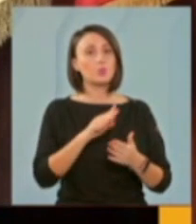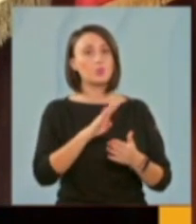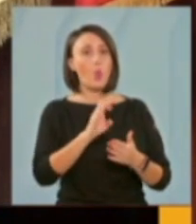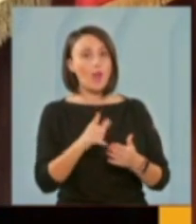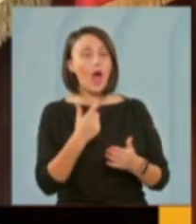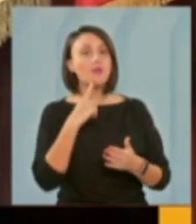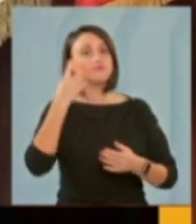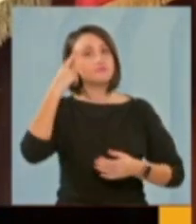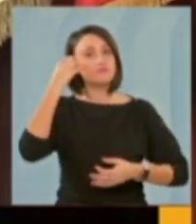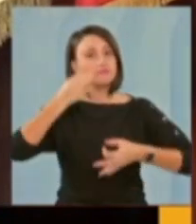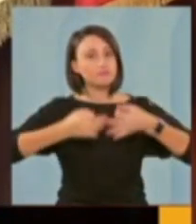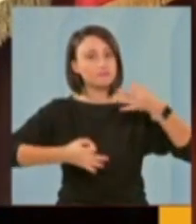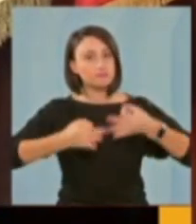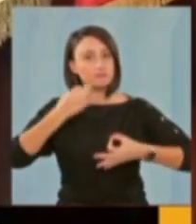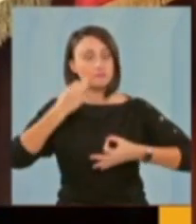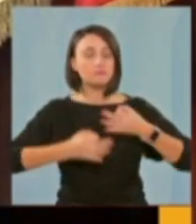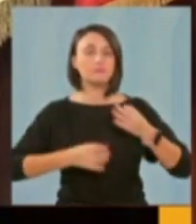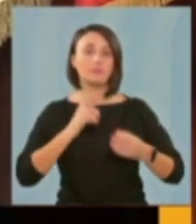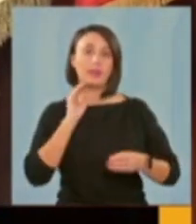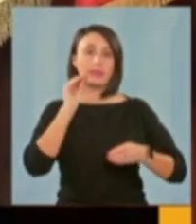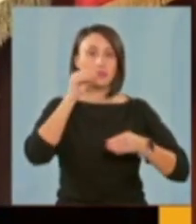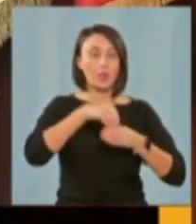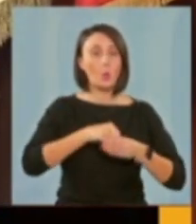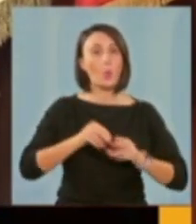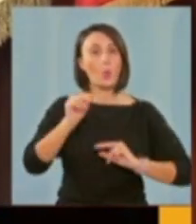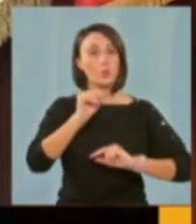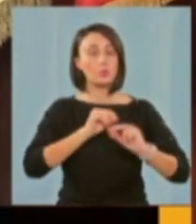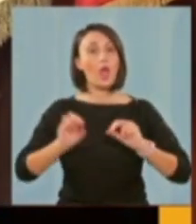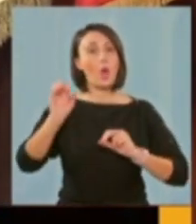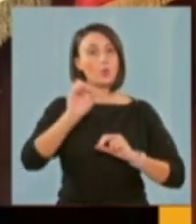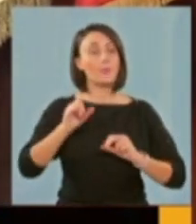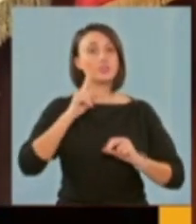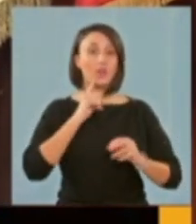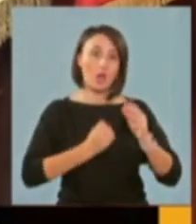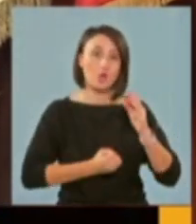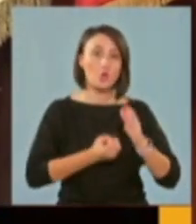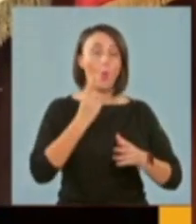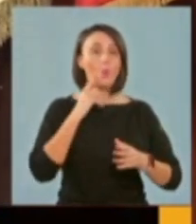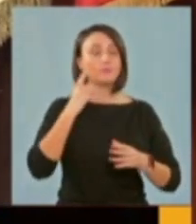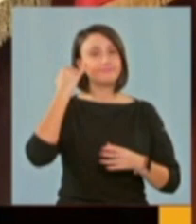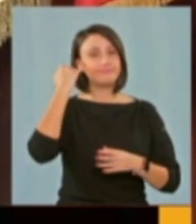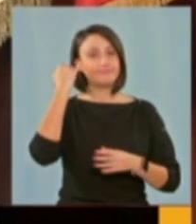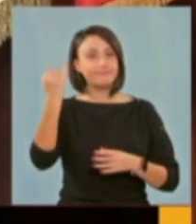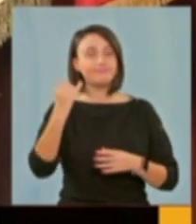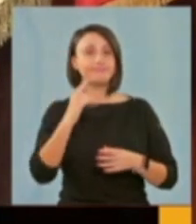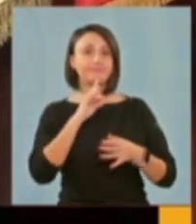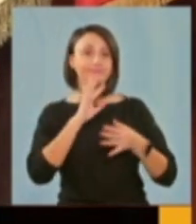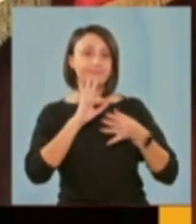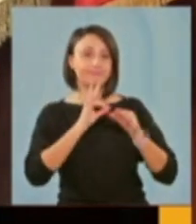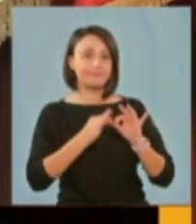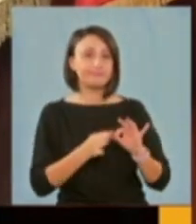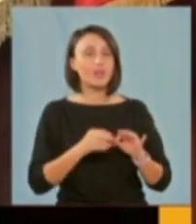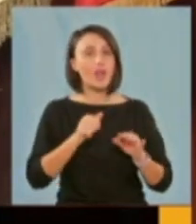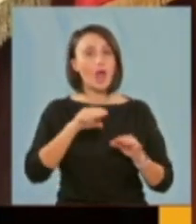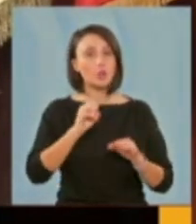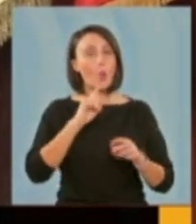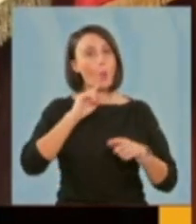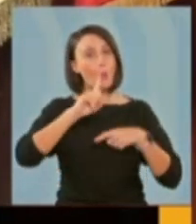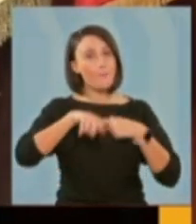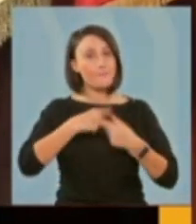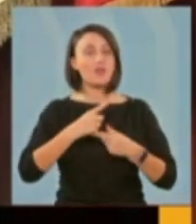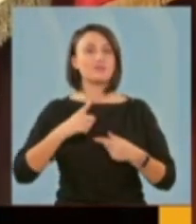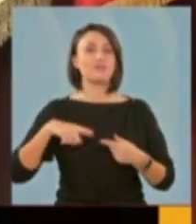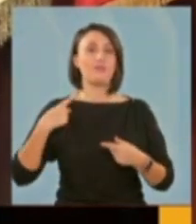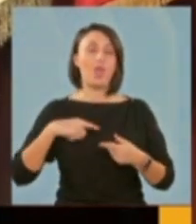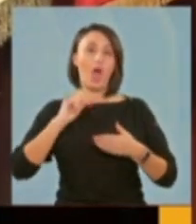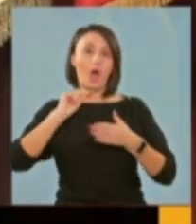strategice în interiorul Uniunii Europene și a noului concept strategic NATO, care urmează să